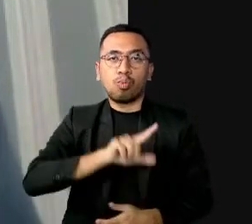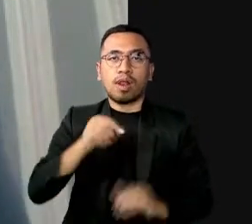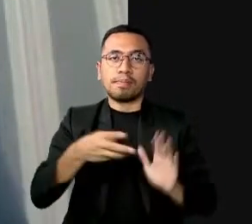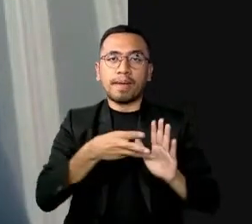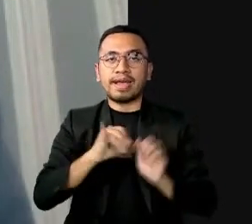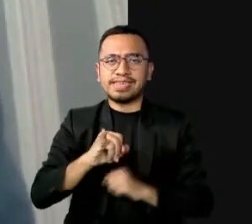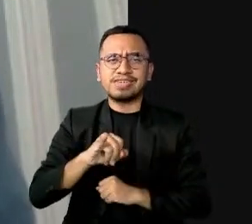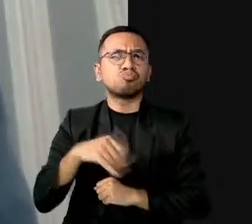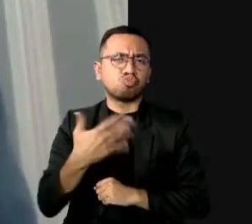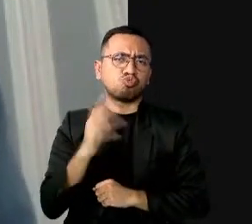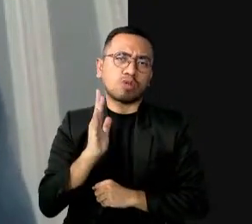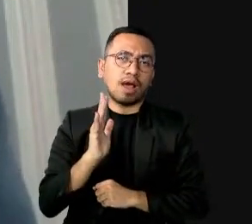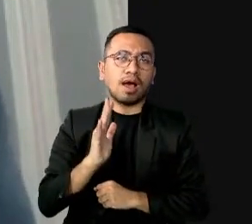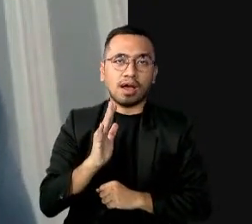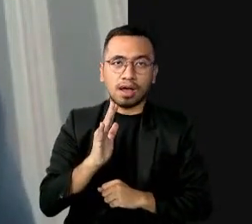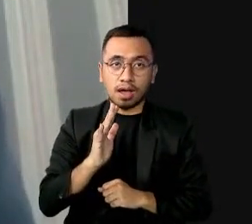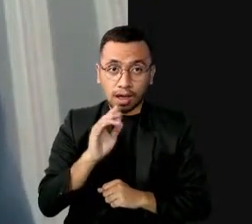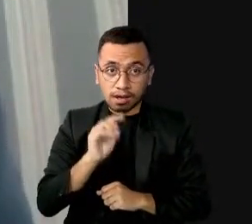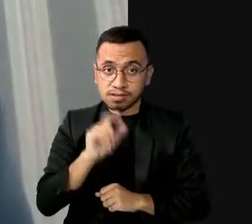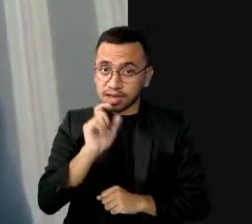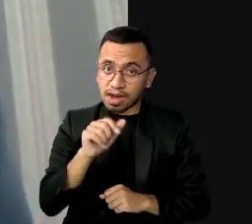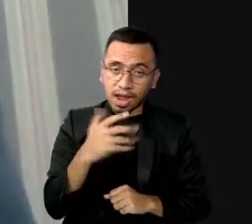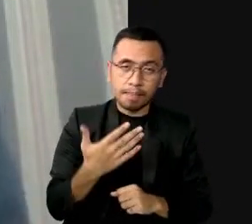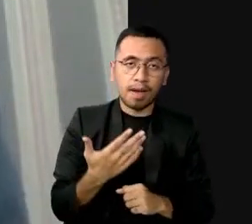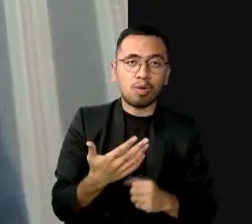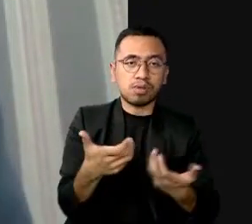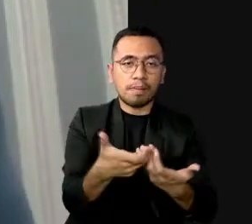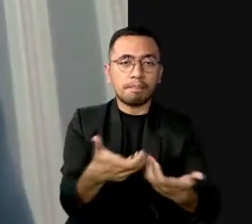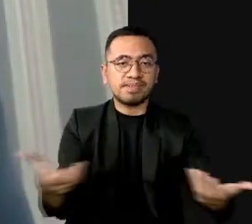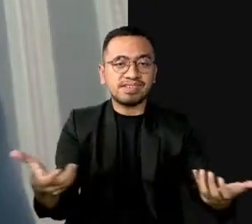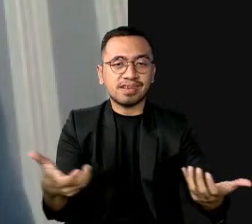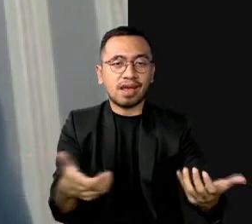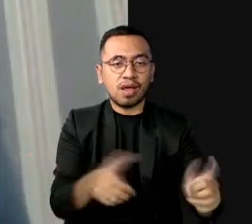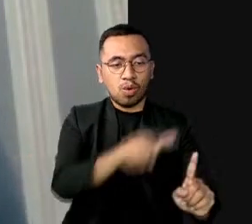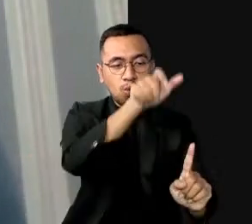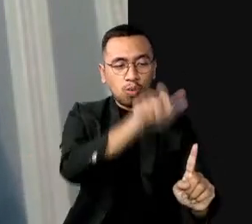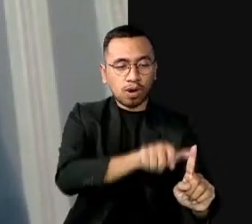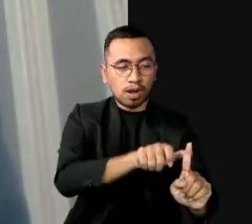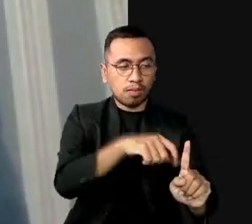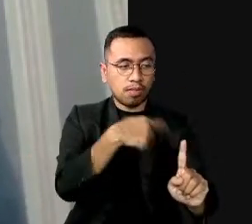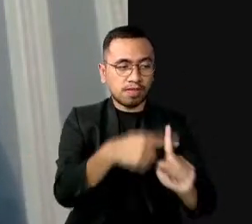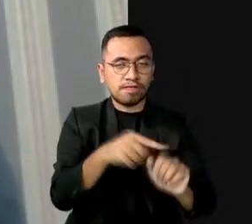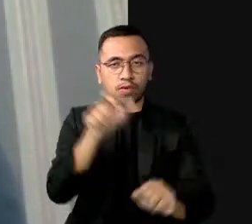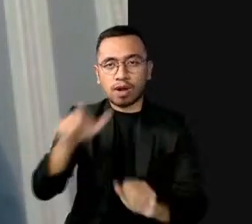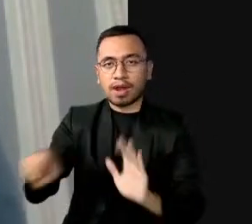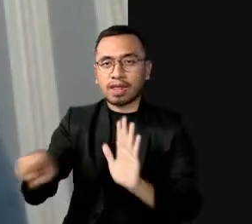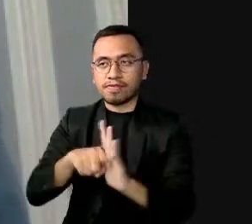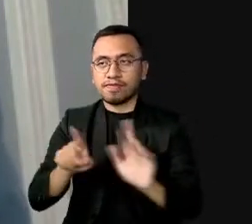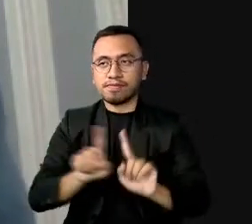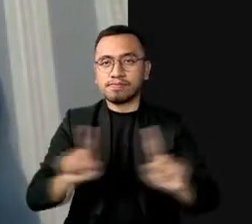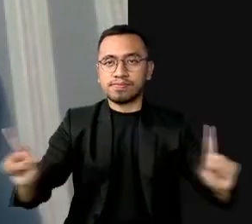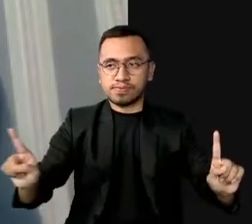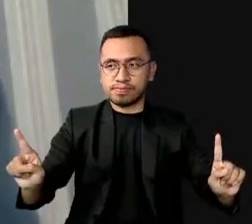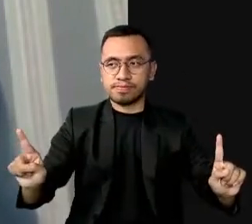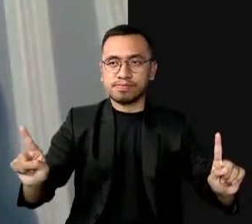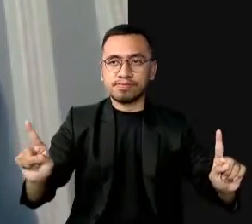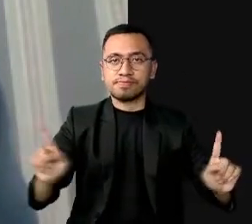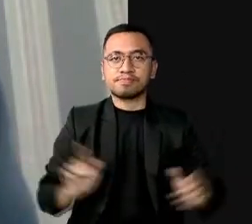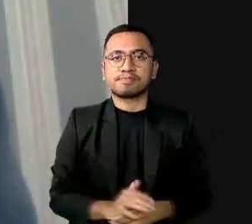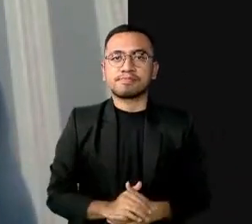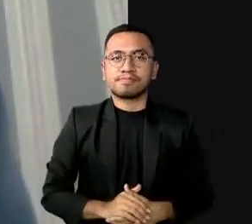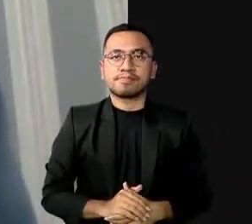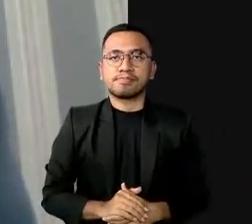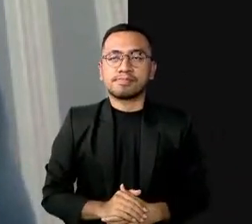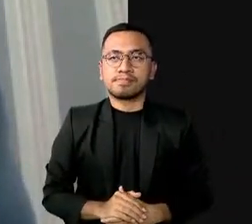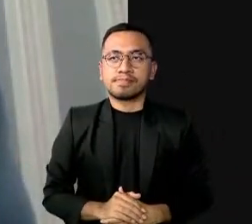Mei kita sudah mulai mencoba untuk melakukan strategi-strategi pemisahan antara yang positif dan negatif rifaskes untuk iso maneh ya